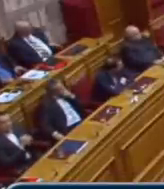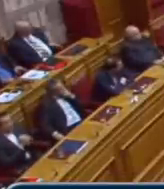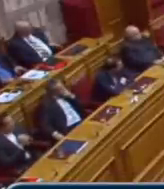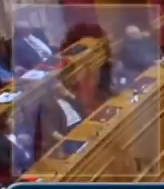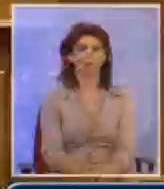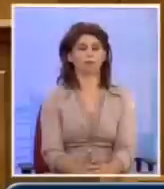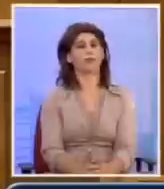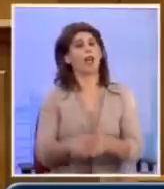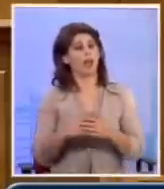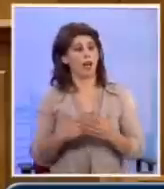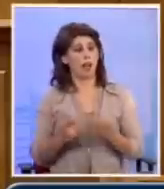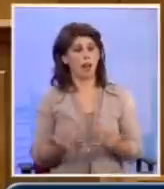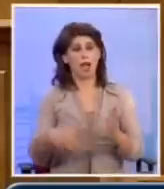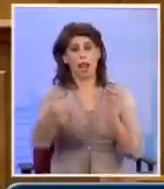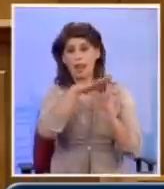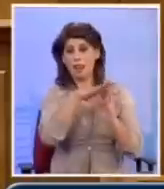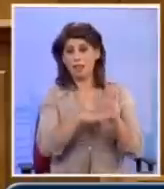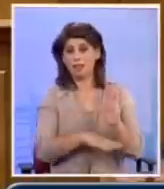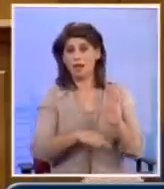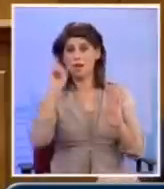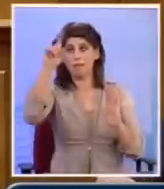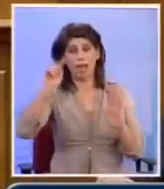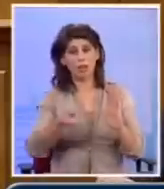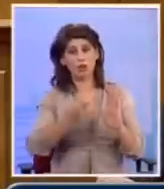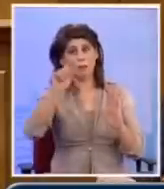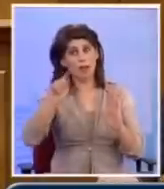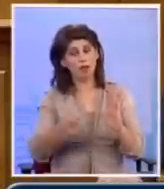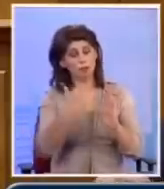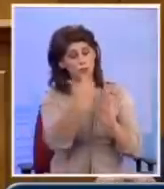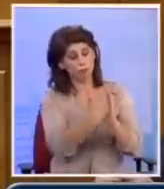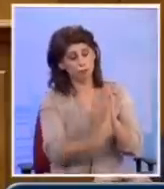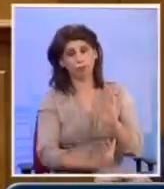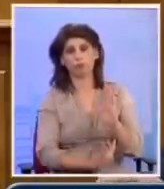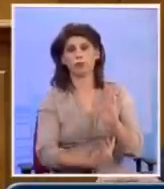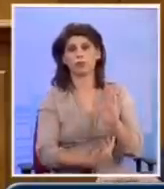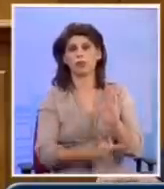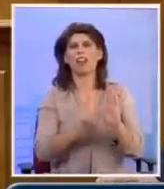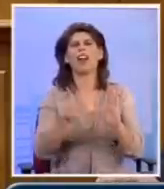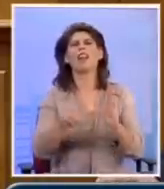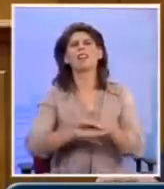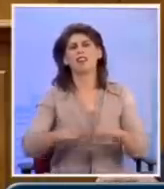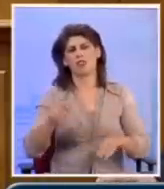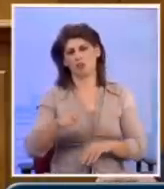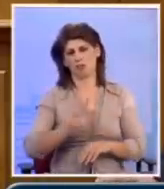Αλλά η λίστα των ερωτημάτων, κυρίες και κύριοι συνάδελφοι, δεν τελειώνει